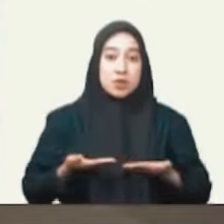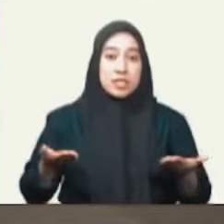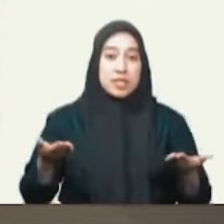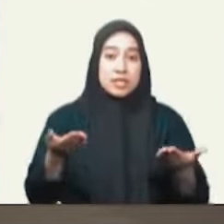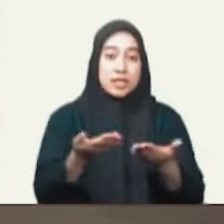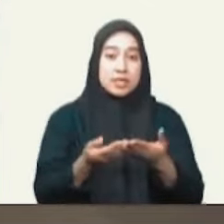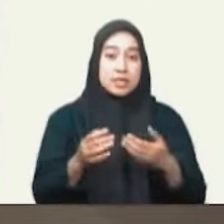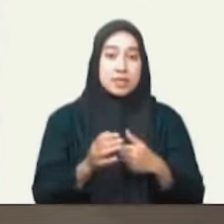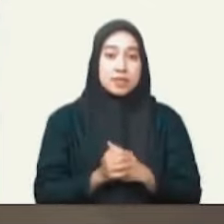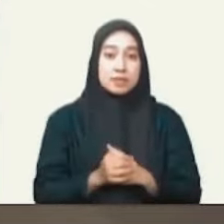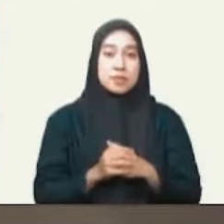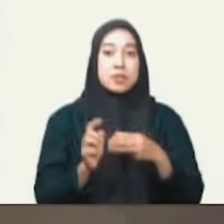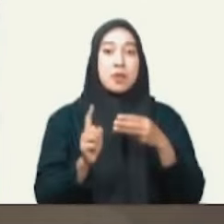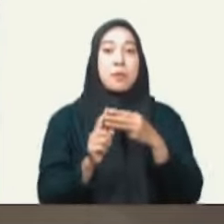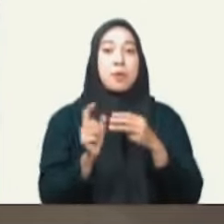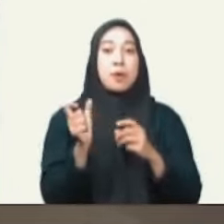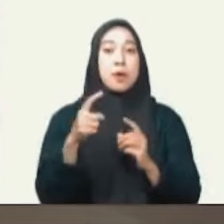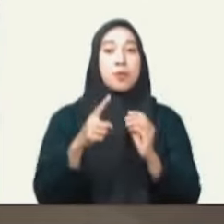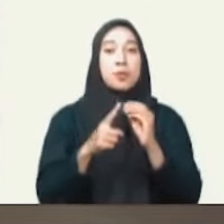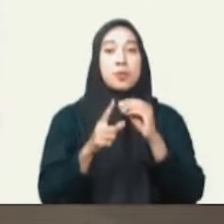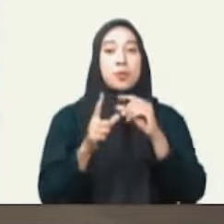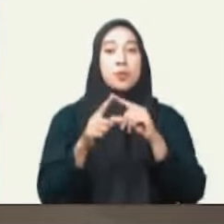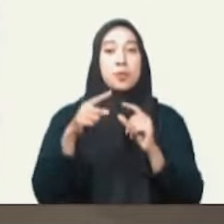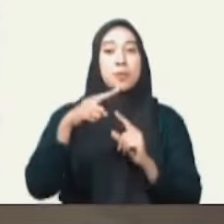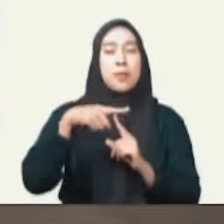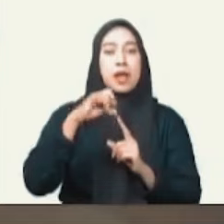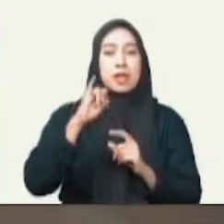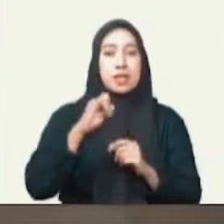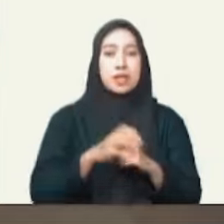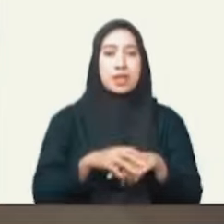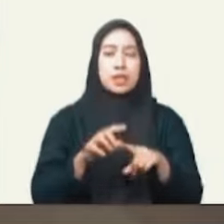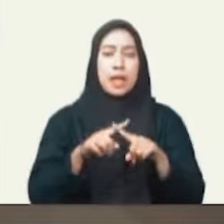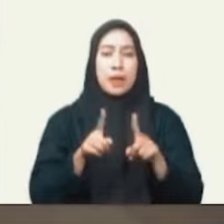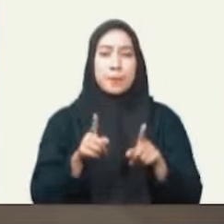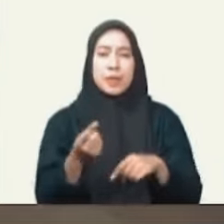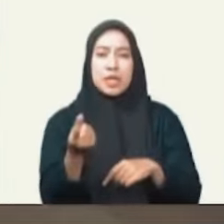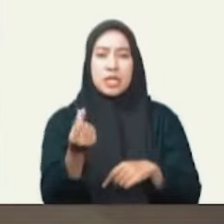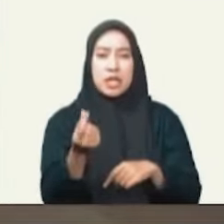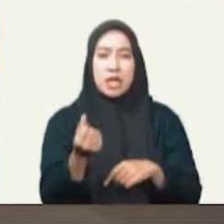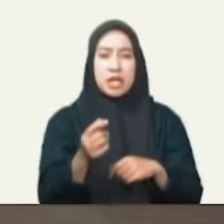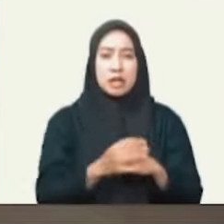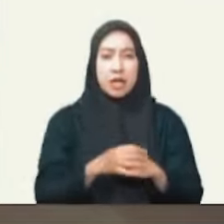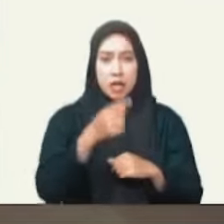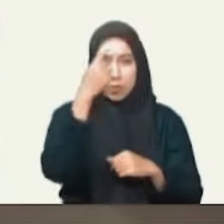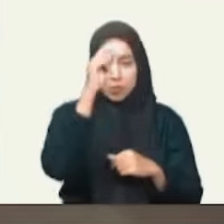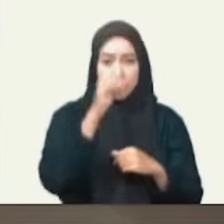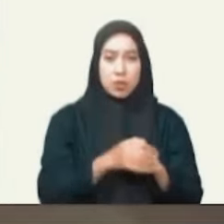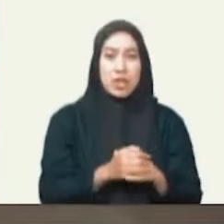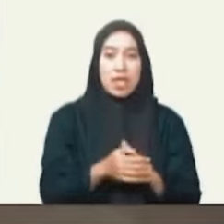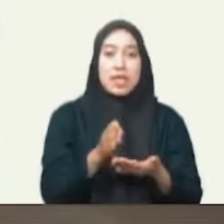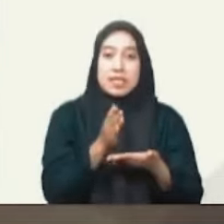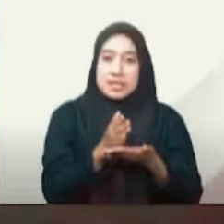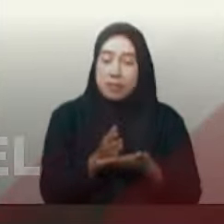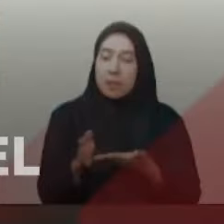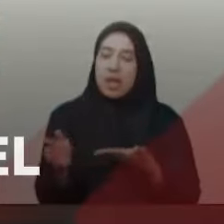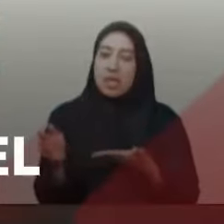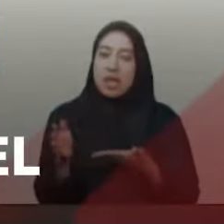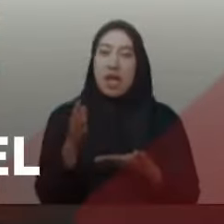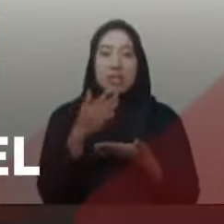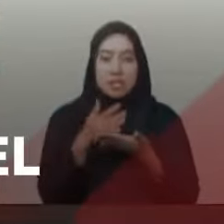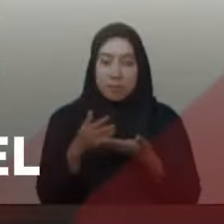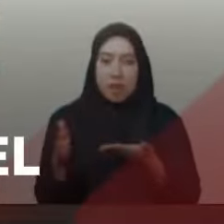Tetapi karena dananya untuk sosialisasi kelanjutnya hanya sebagian kami laksanakan. Kami